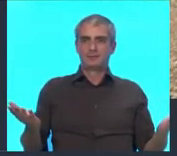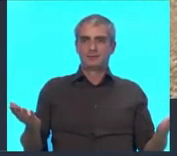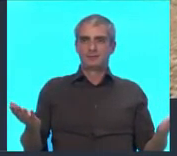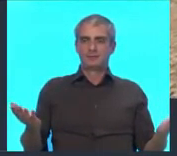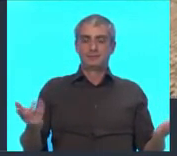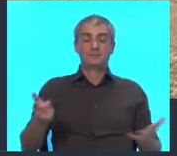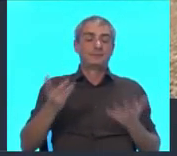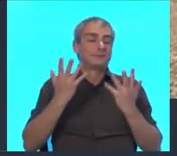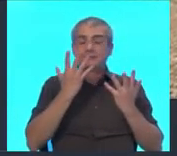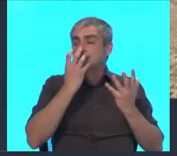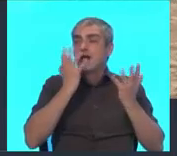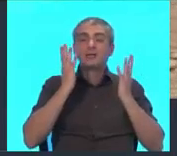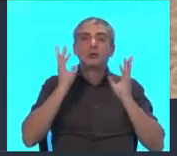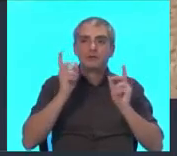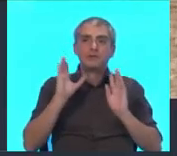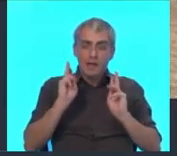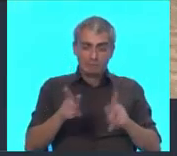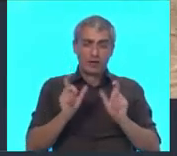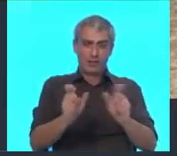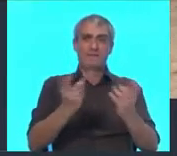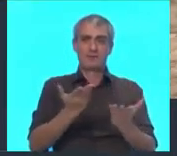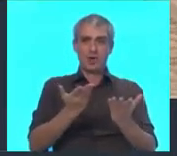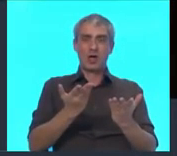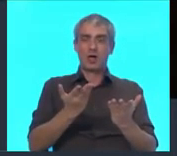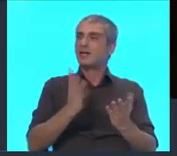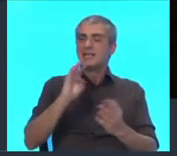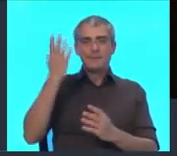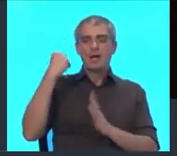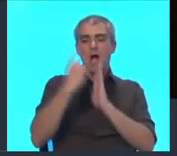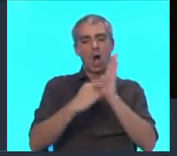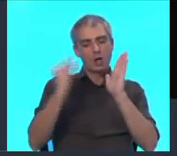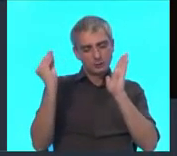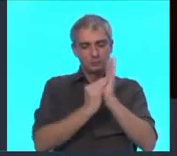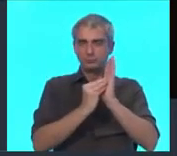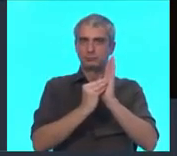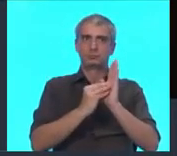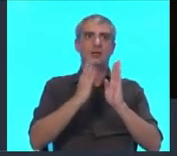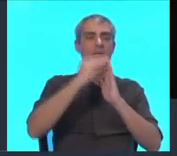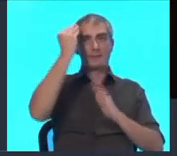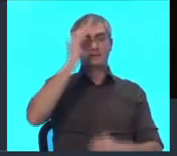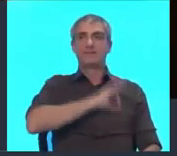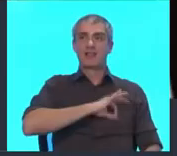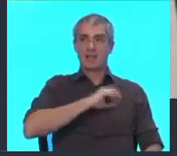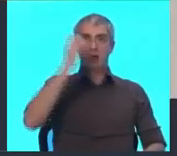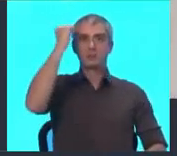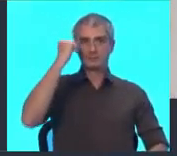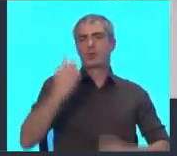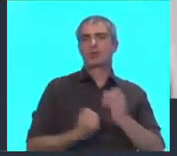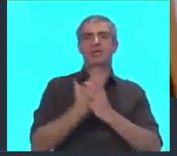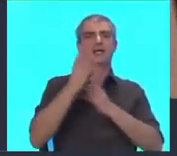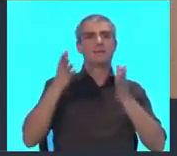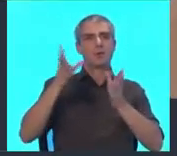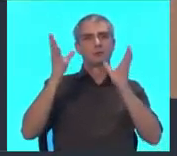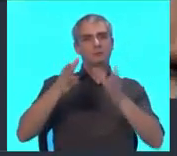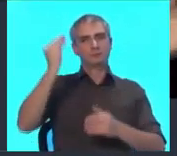טרגדיה שהייתה נמנעת אם רק היה חוק. בבית הספר התיכון במצפה רמון הוקמה הבוקר פינת הנצחה